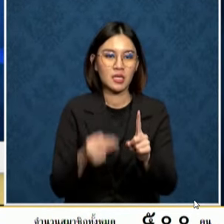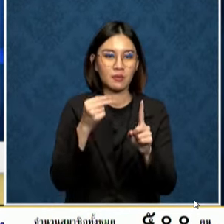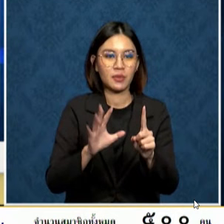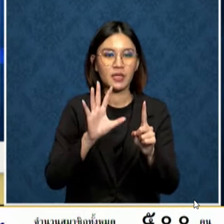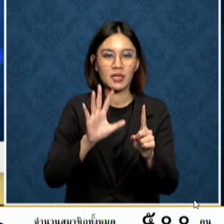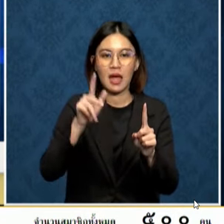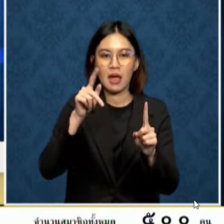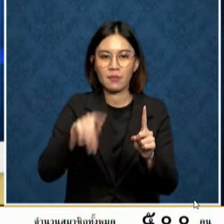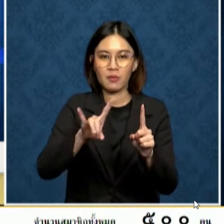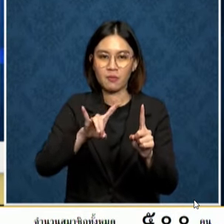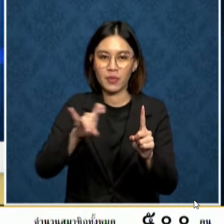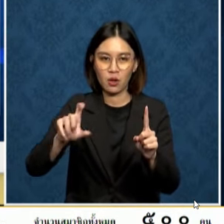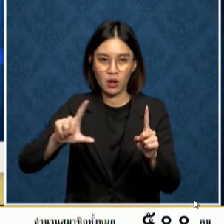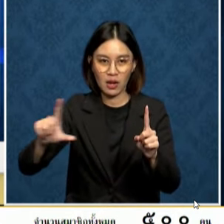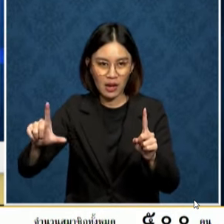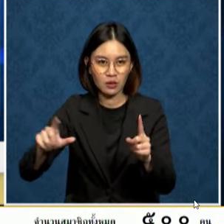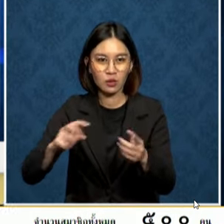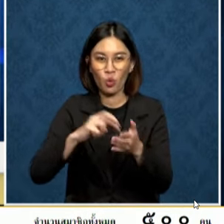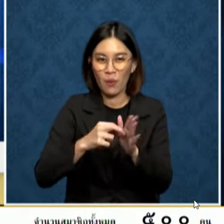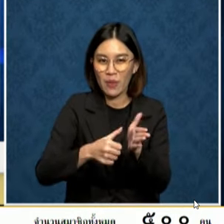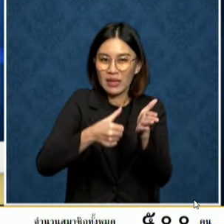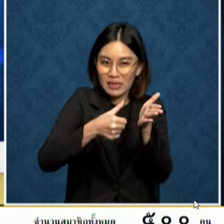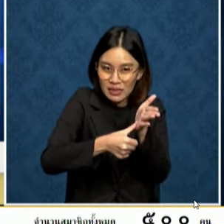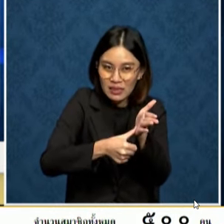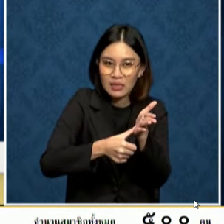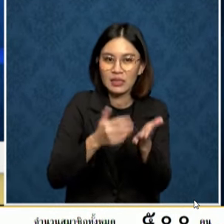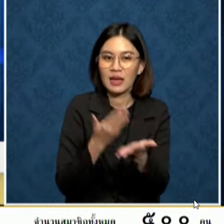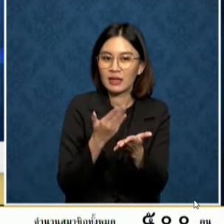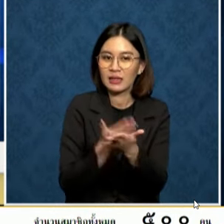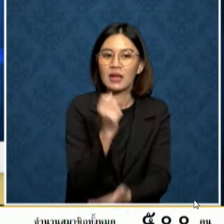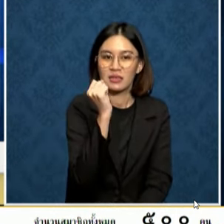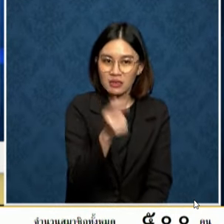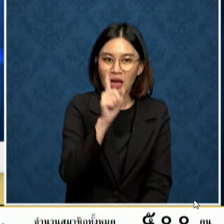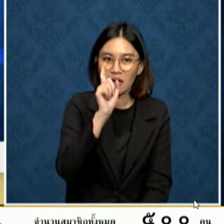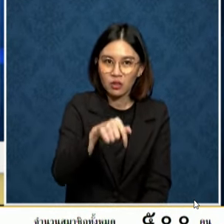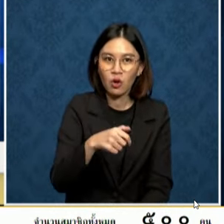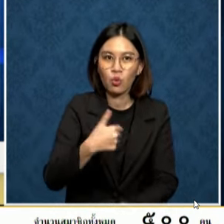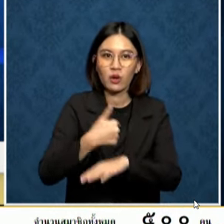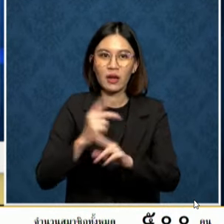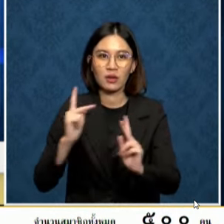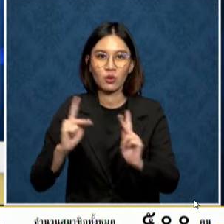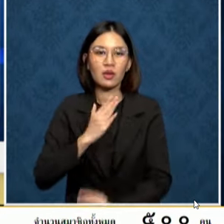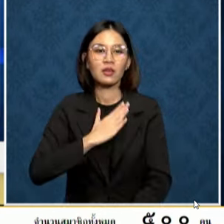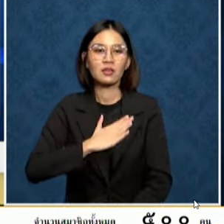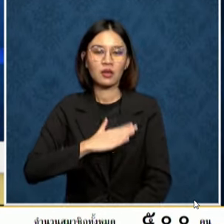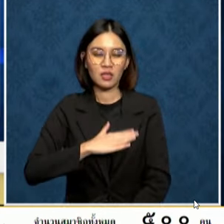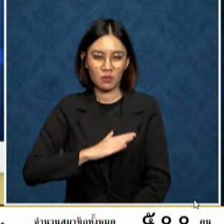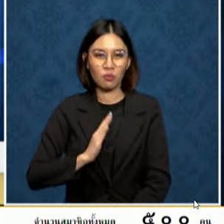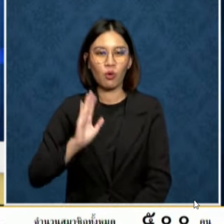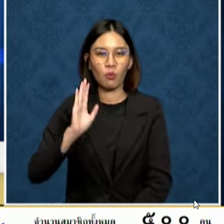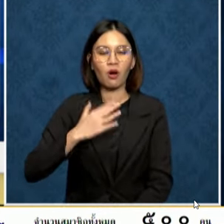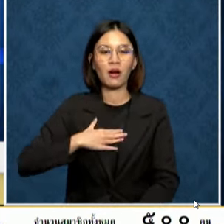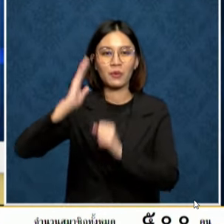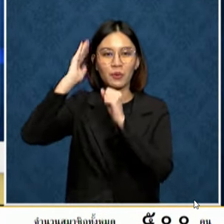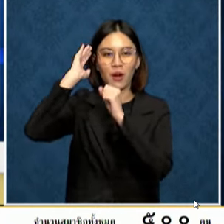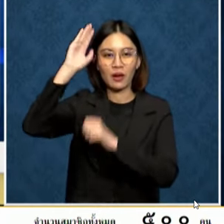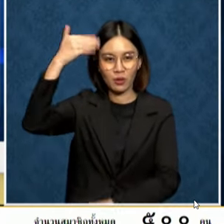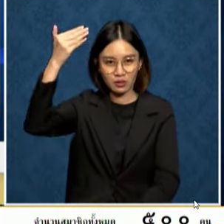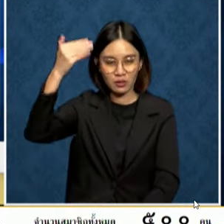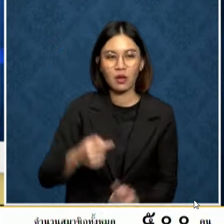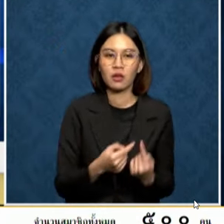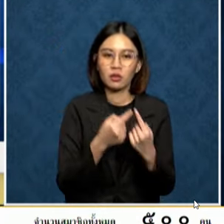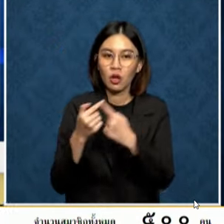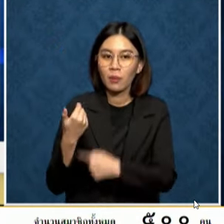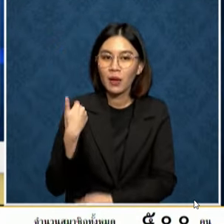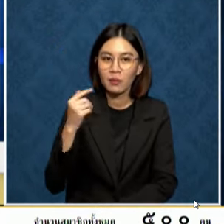15,800 ล้านบาทต่อปีนี่ๆที่ตองเตรีมใช้นี่กรอบนี้ทแลทุวตจะเยนๆ พ pบ Graceต่อมาครั มีอะไร